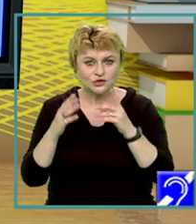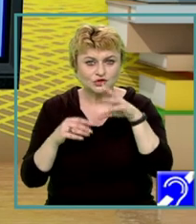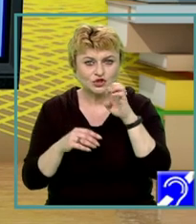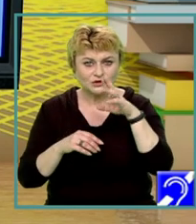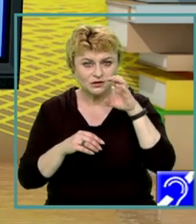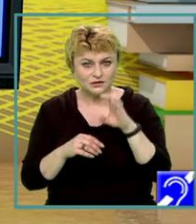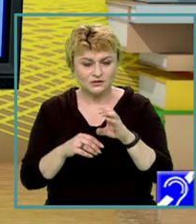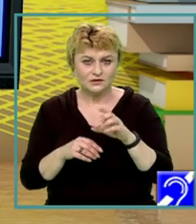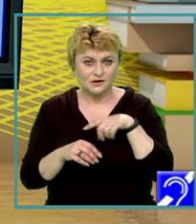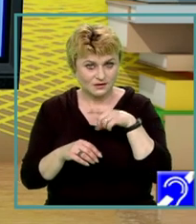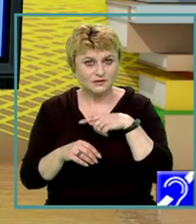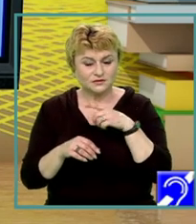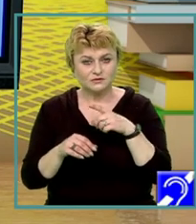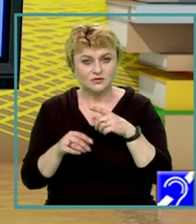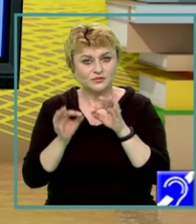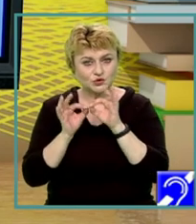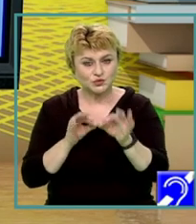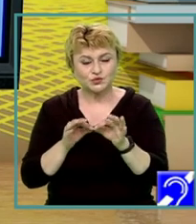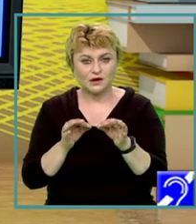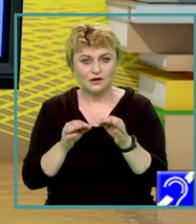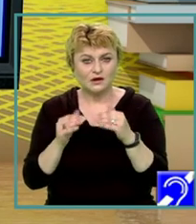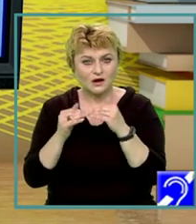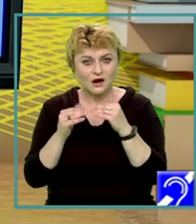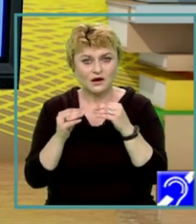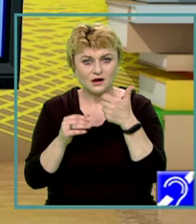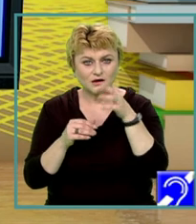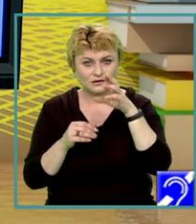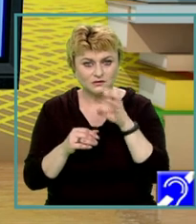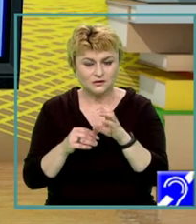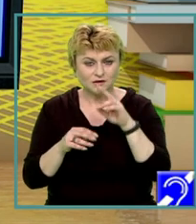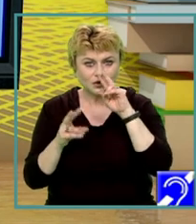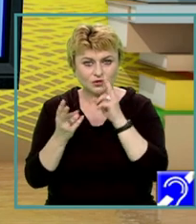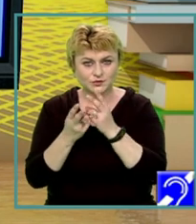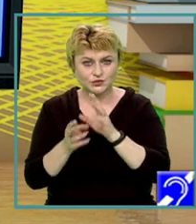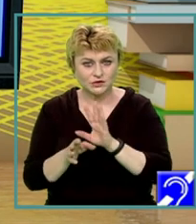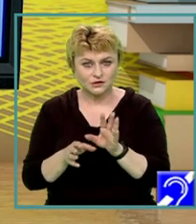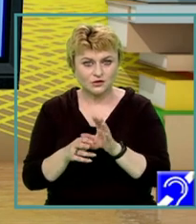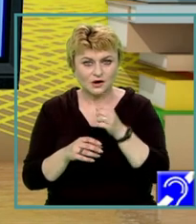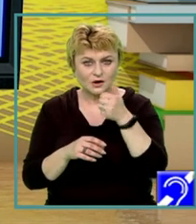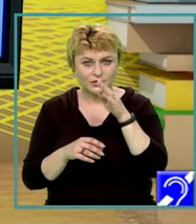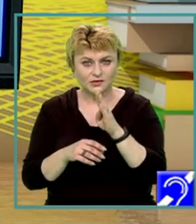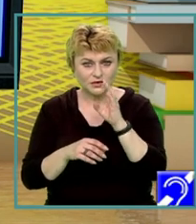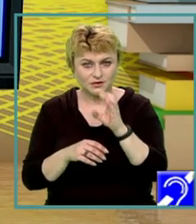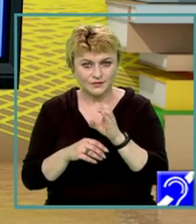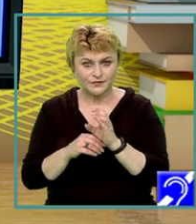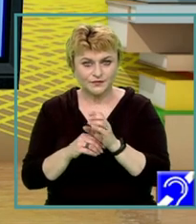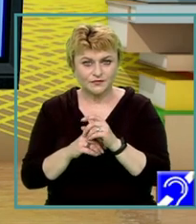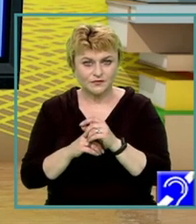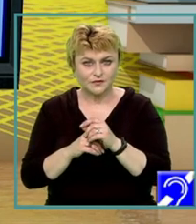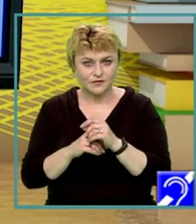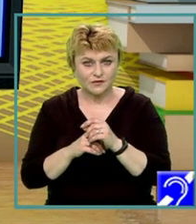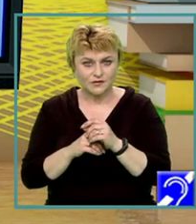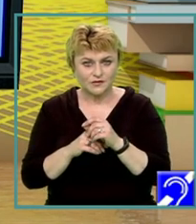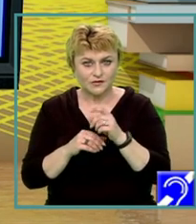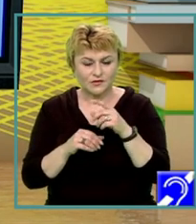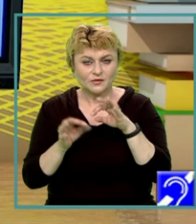măsura egală cu jumătate din arcul corespunzător prin urmare Cum unghiului a b c îi corespunde arcul la c